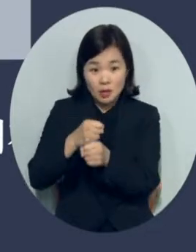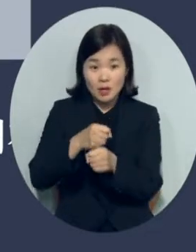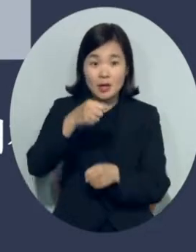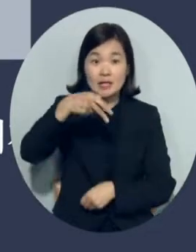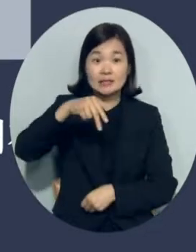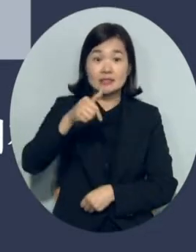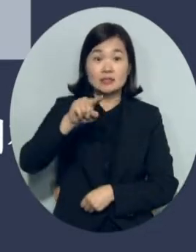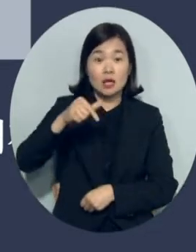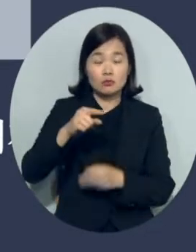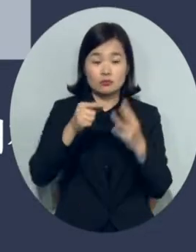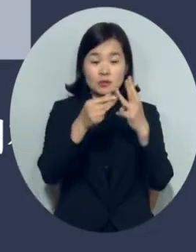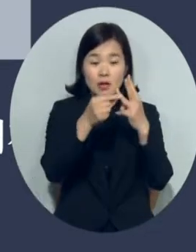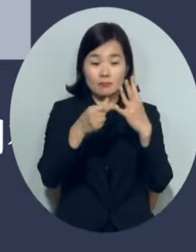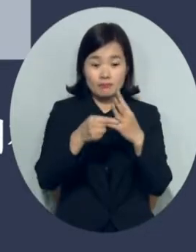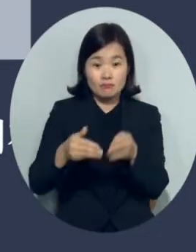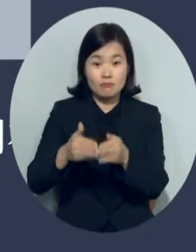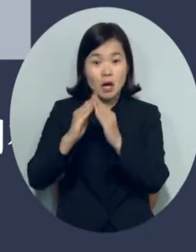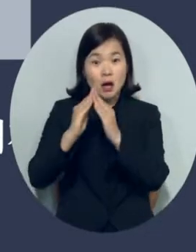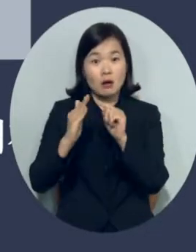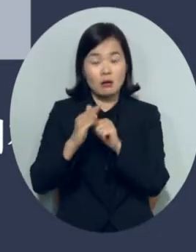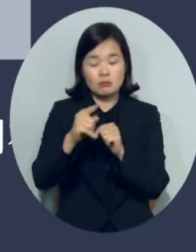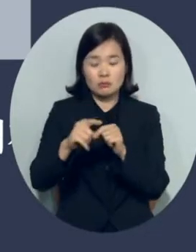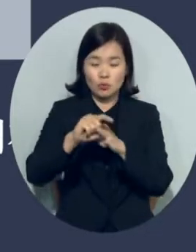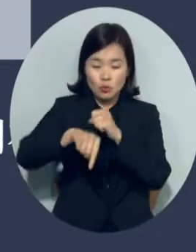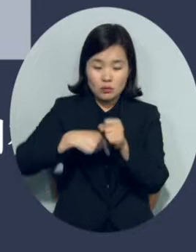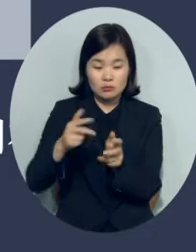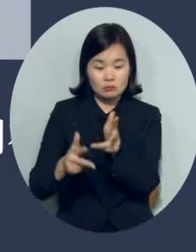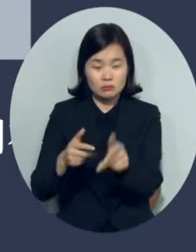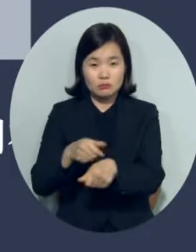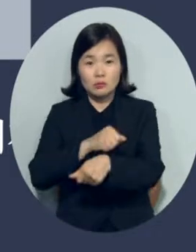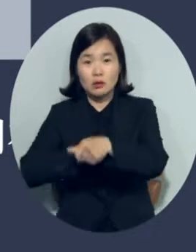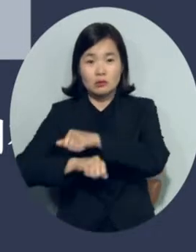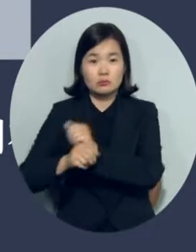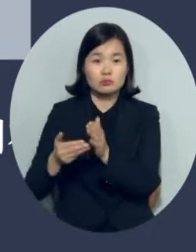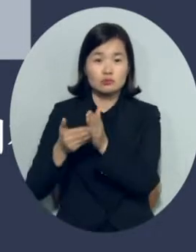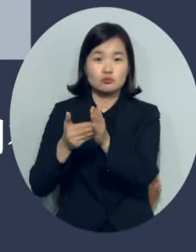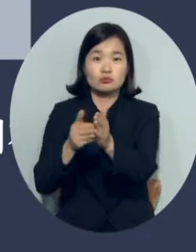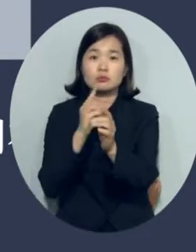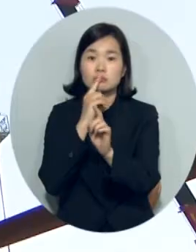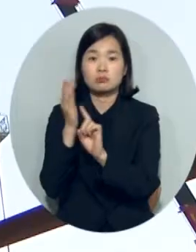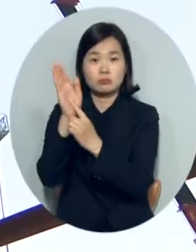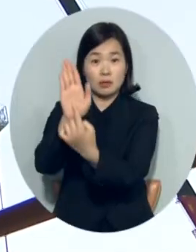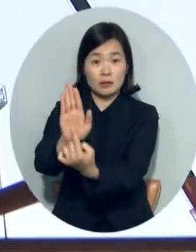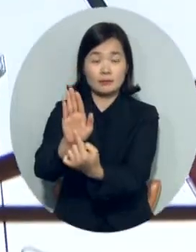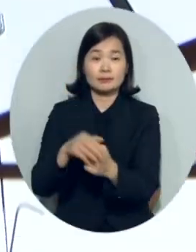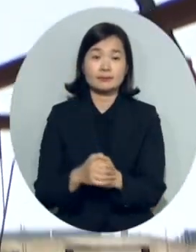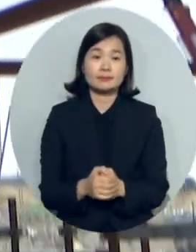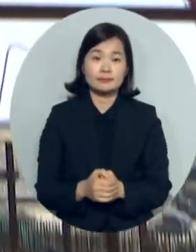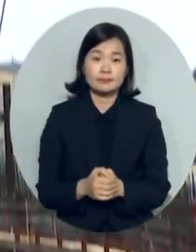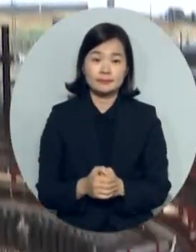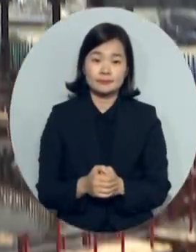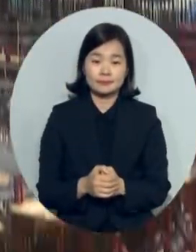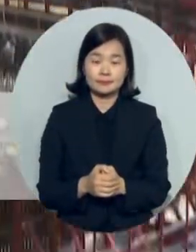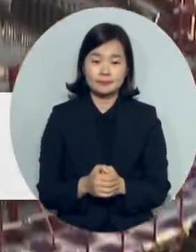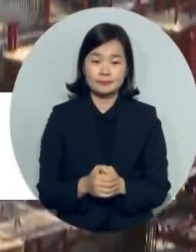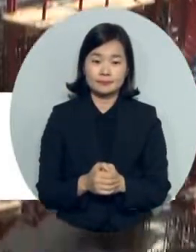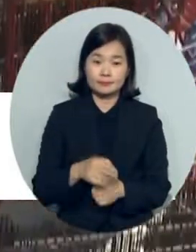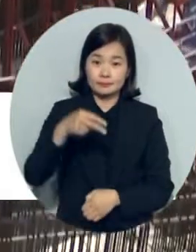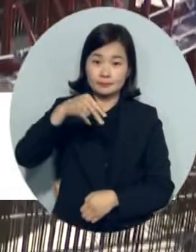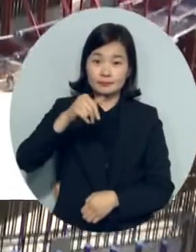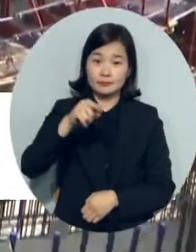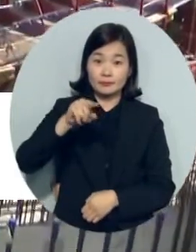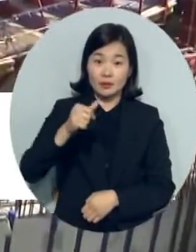5 기 건설 재개 등 원전 관련 산업을 적극 추진하겠다고 밝혔습니다 신앙을 3 사옥에